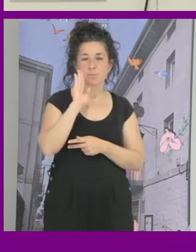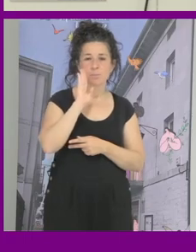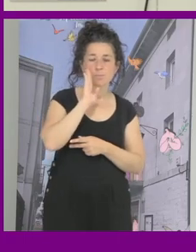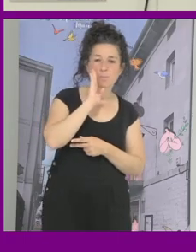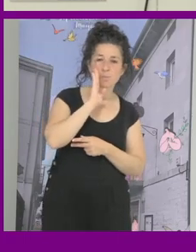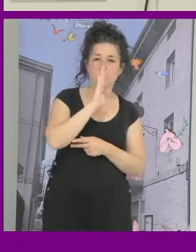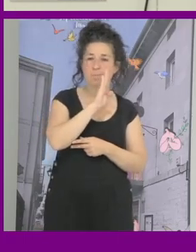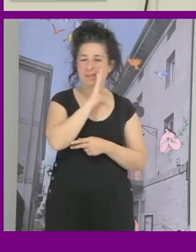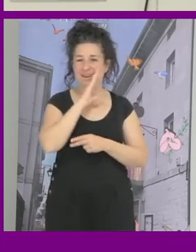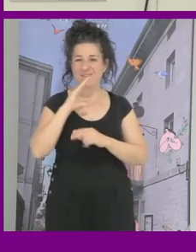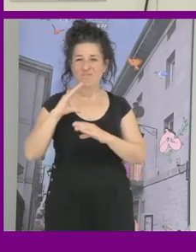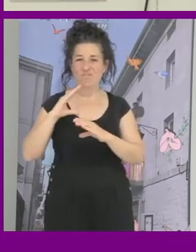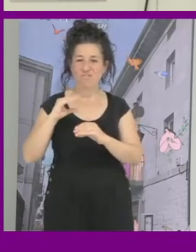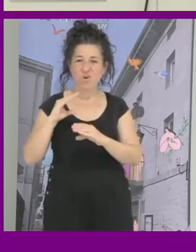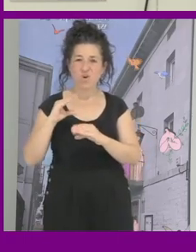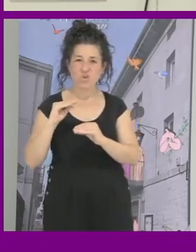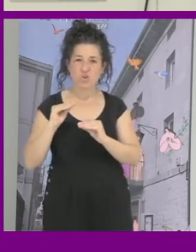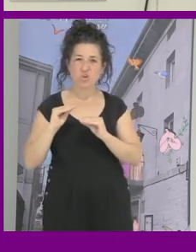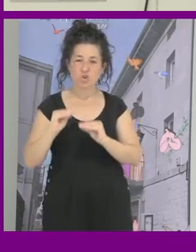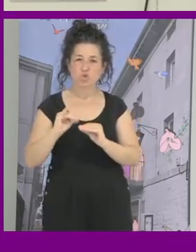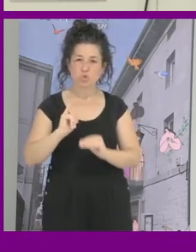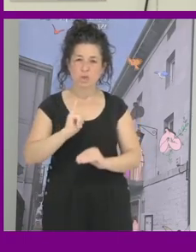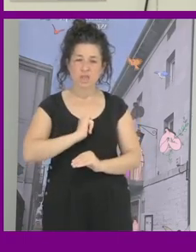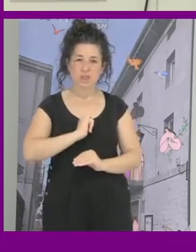amatasun boioen nortasuna